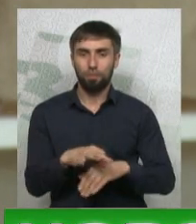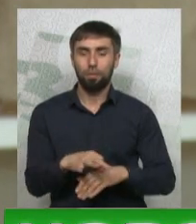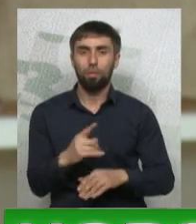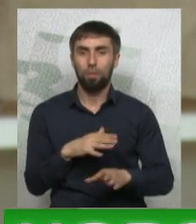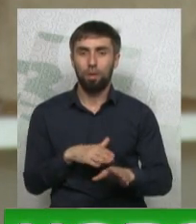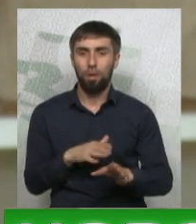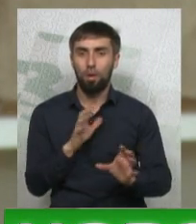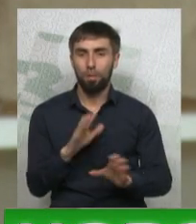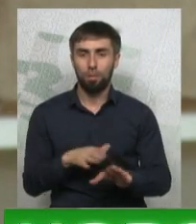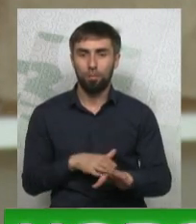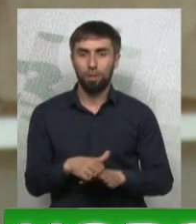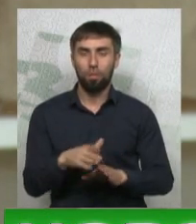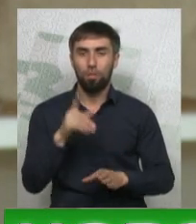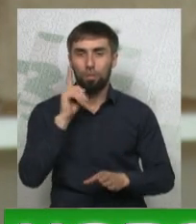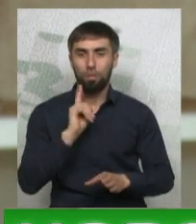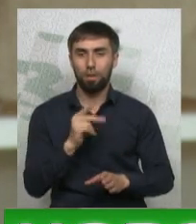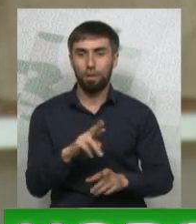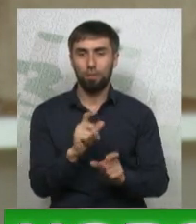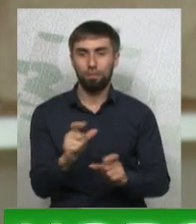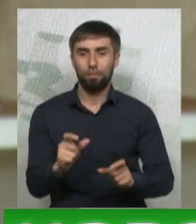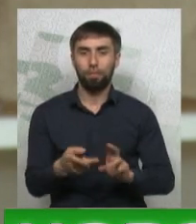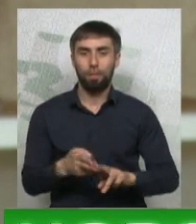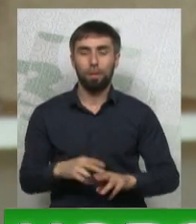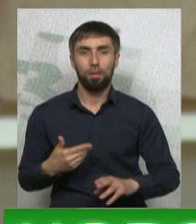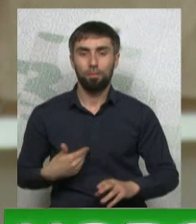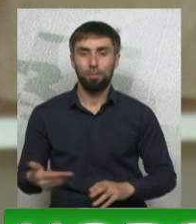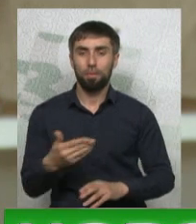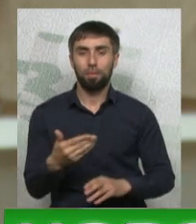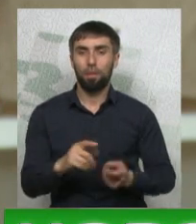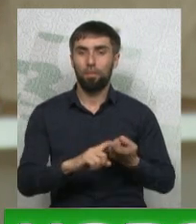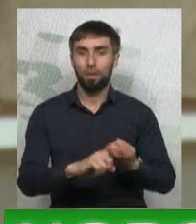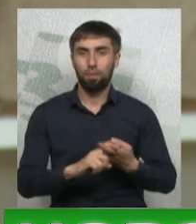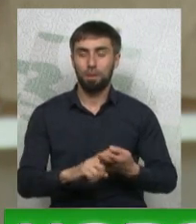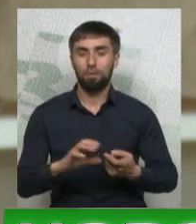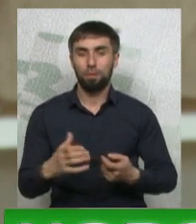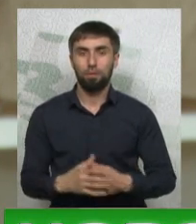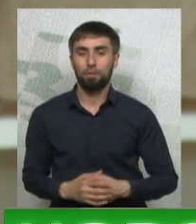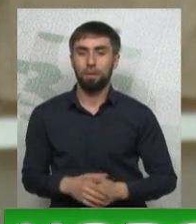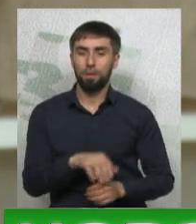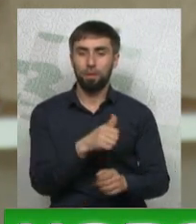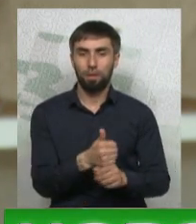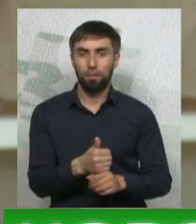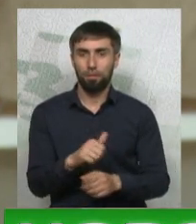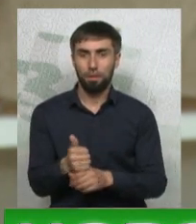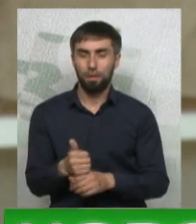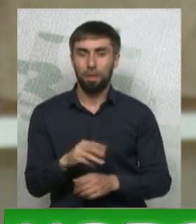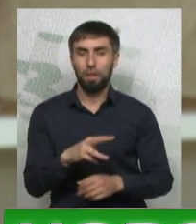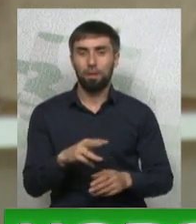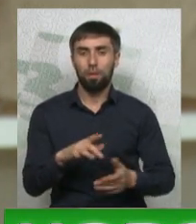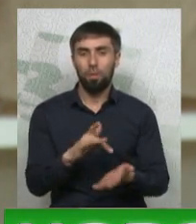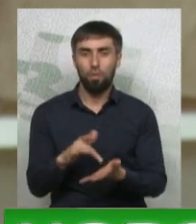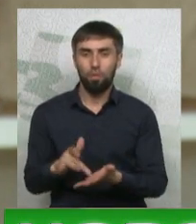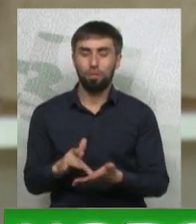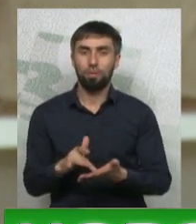максимальную доступность и удобство для избирателей. Это мы во взаимодействии с главами муниципального